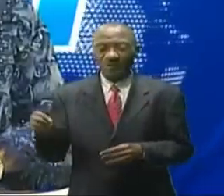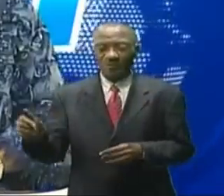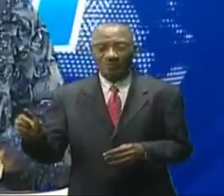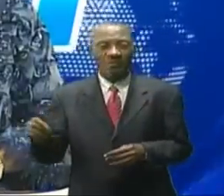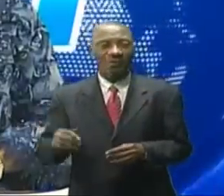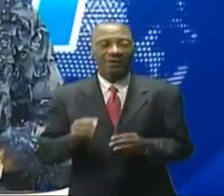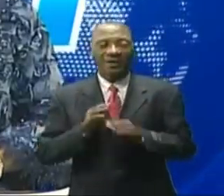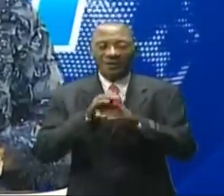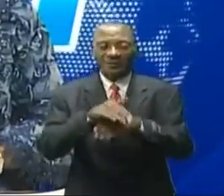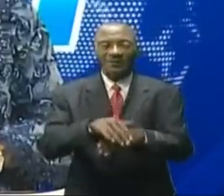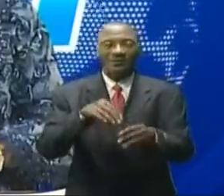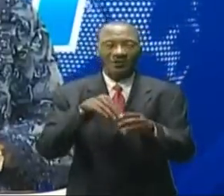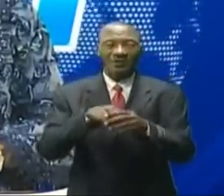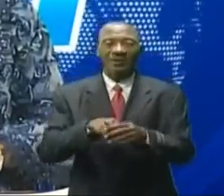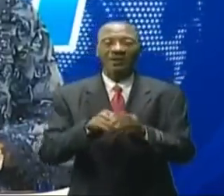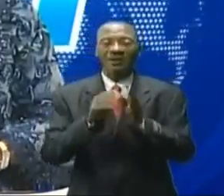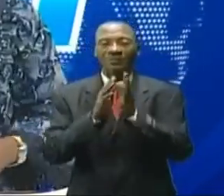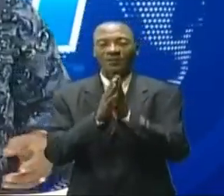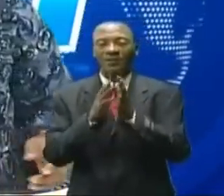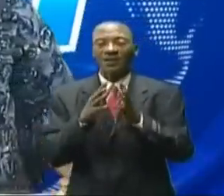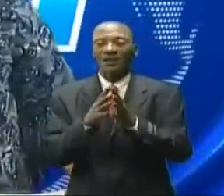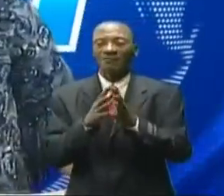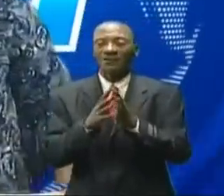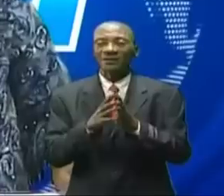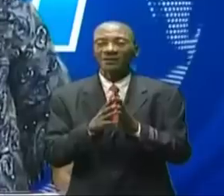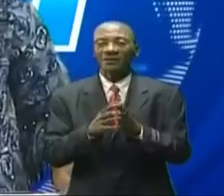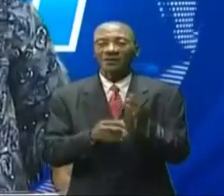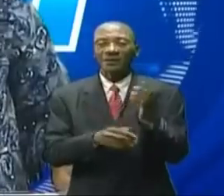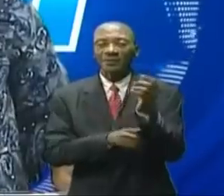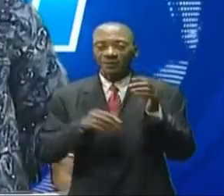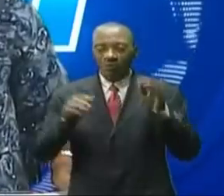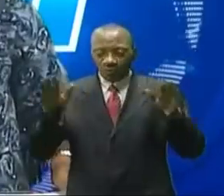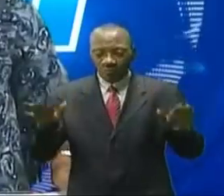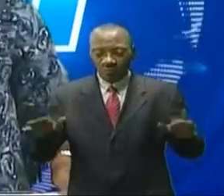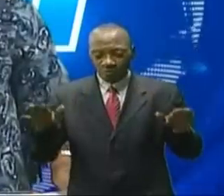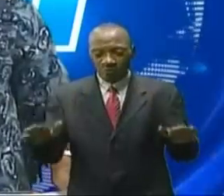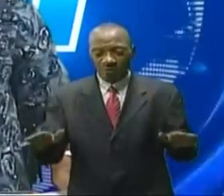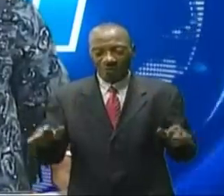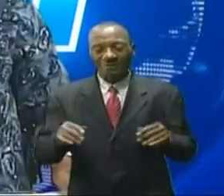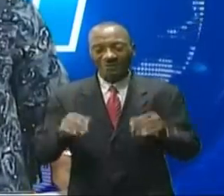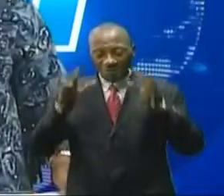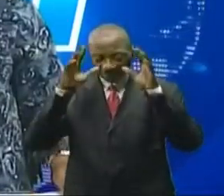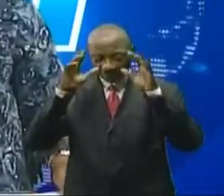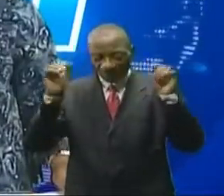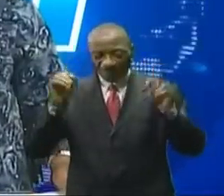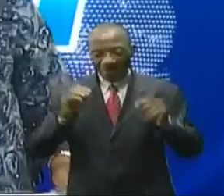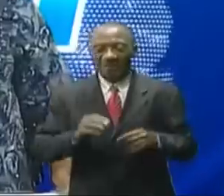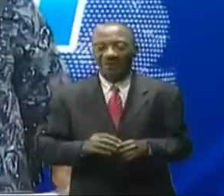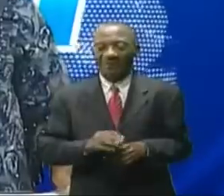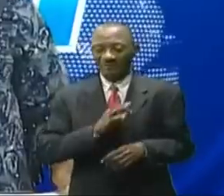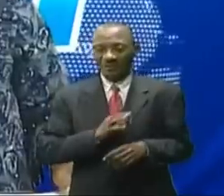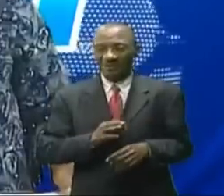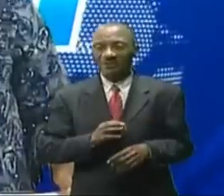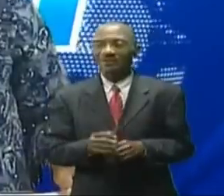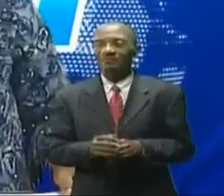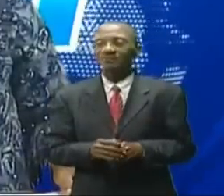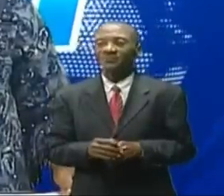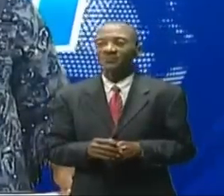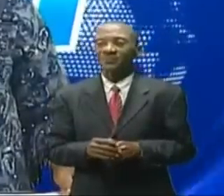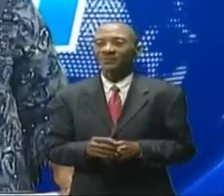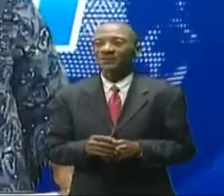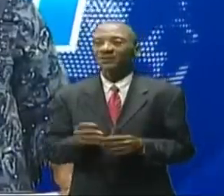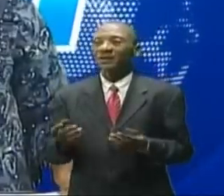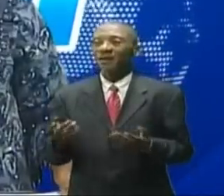C'était hier, lors de la célébration de la fête de Tabaski, le chef de l'État, Félix-Antoine Tshisekedi, a célébré cet événement